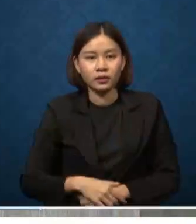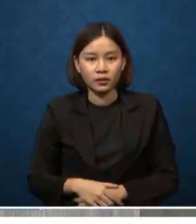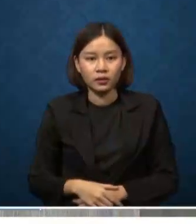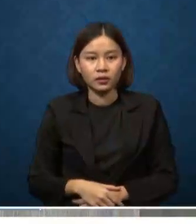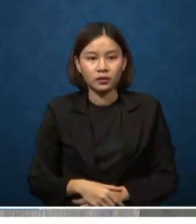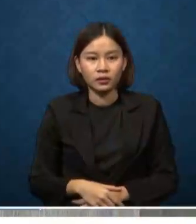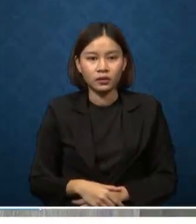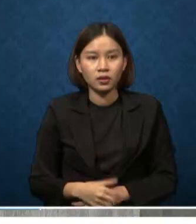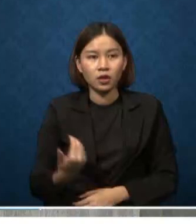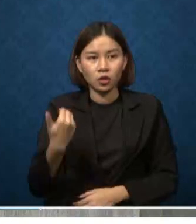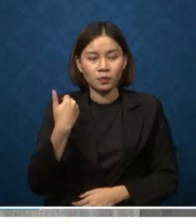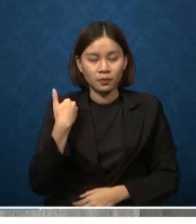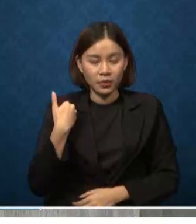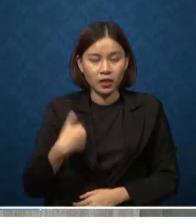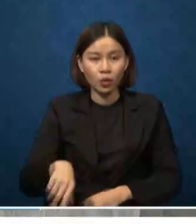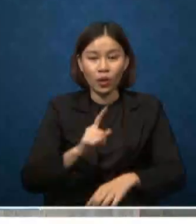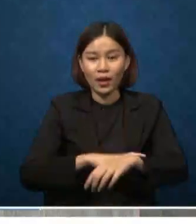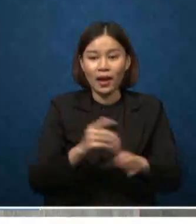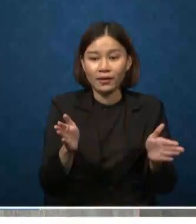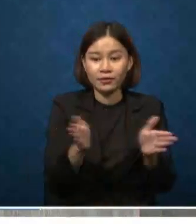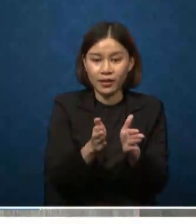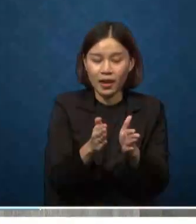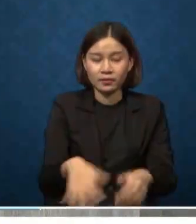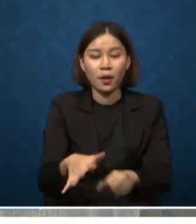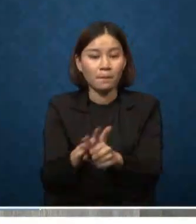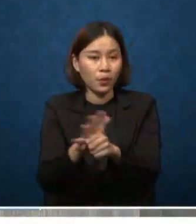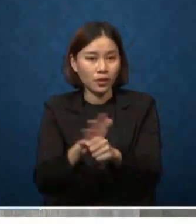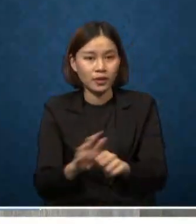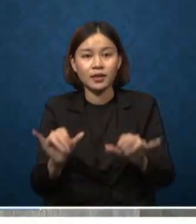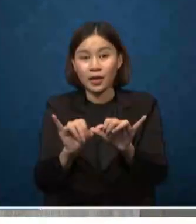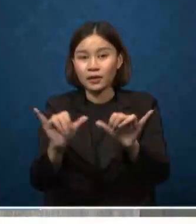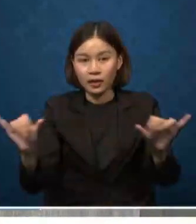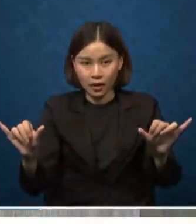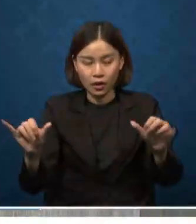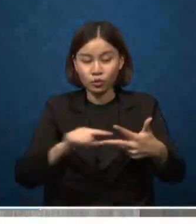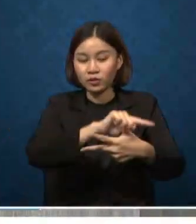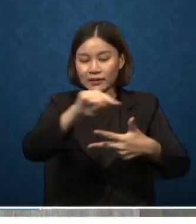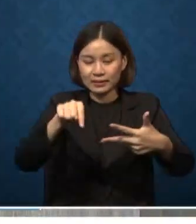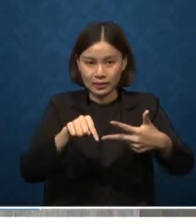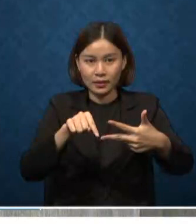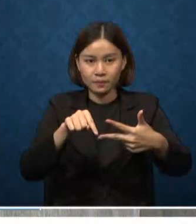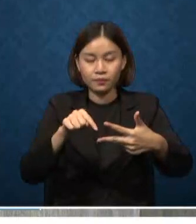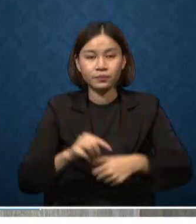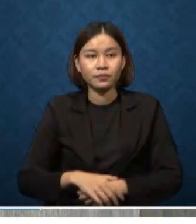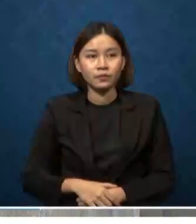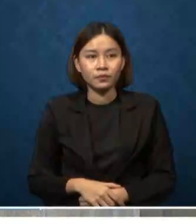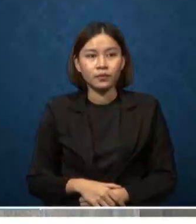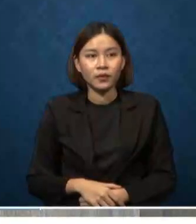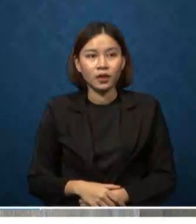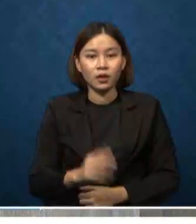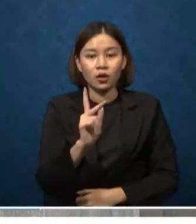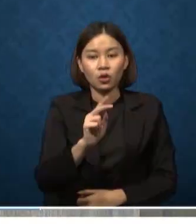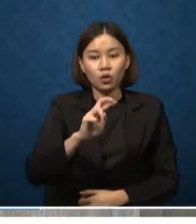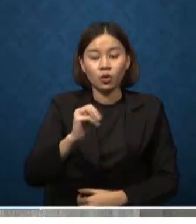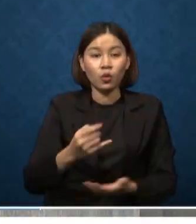มีระยะสั้นระยะปานกลางระยะยาวมีกรม